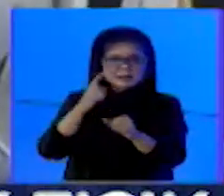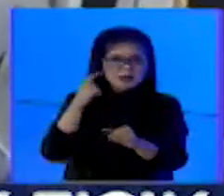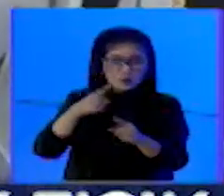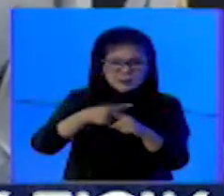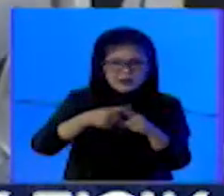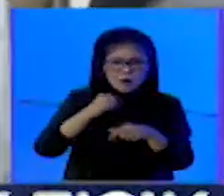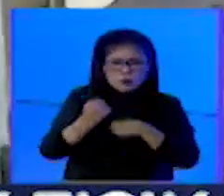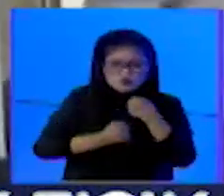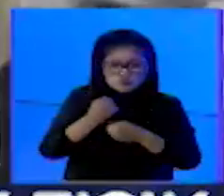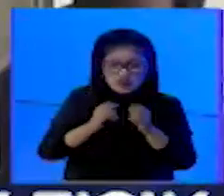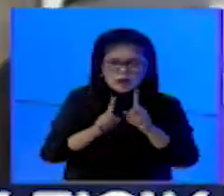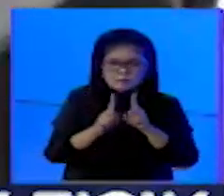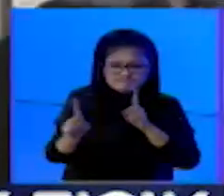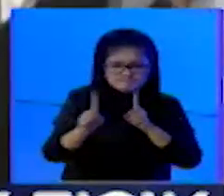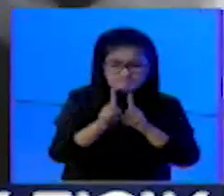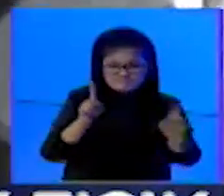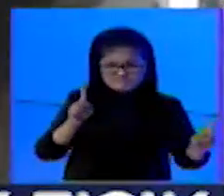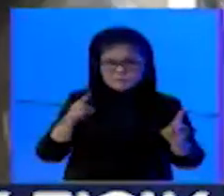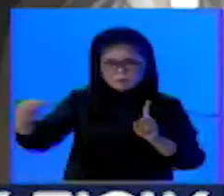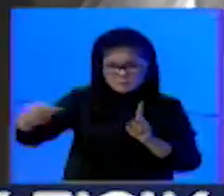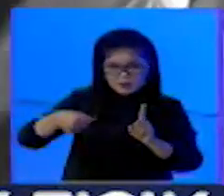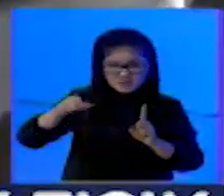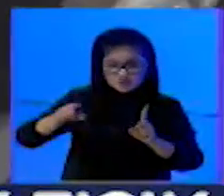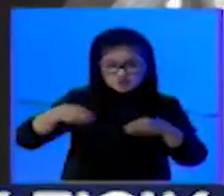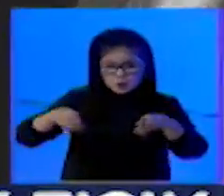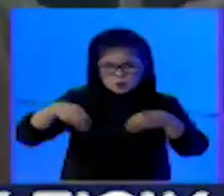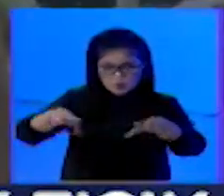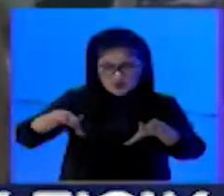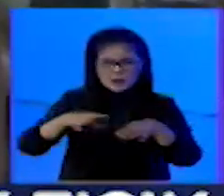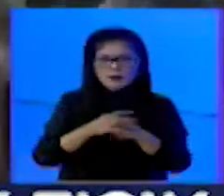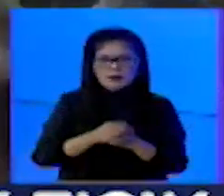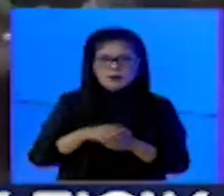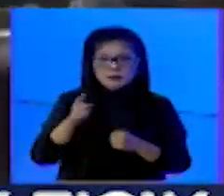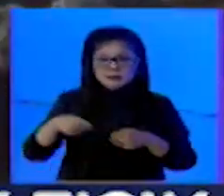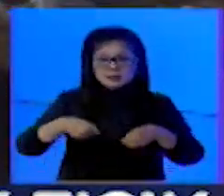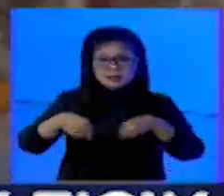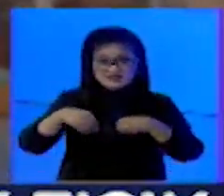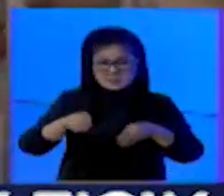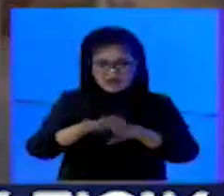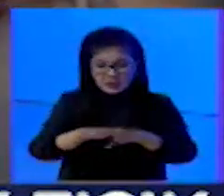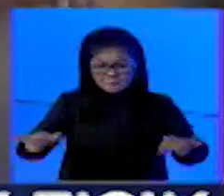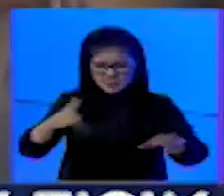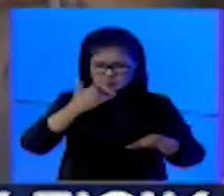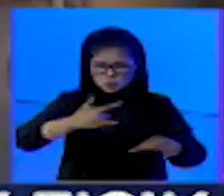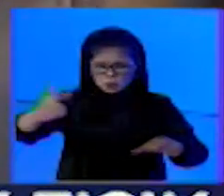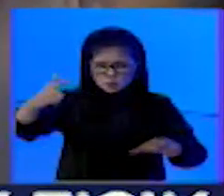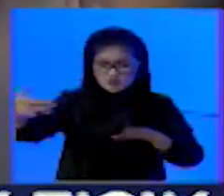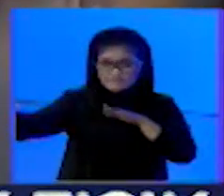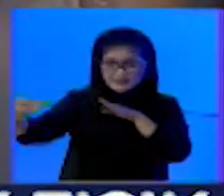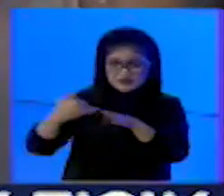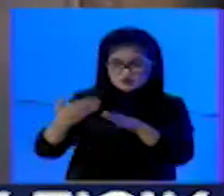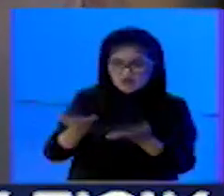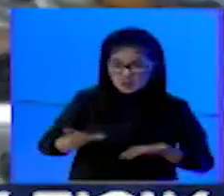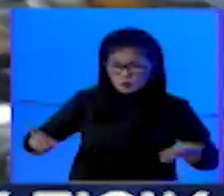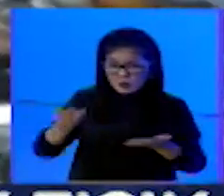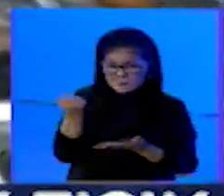menjaga keamanan pedagang dan pembeli saat bertransaksi. Tak hanya itu, mereka yang masuk ke area pasar juga wajib mencuci tangan,